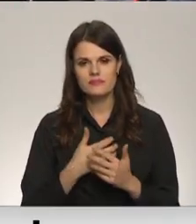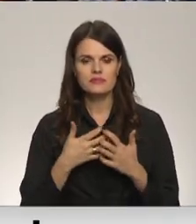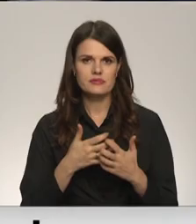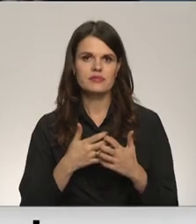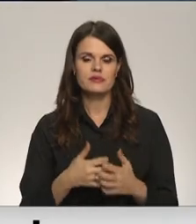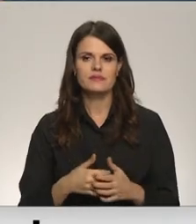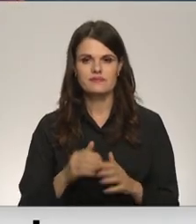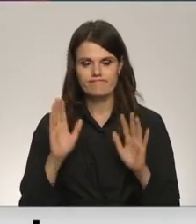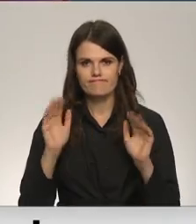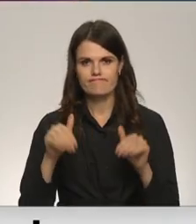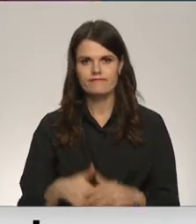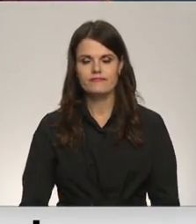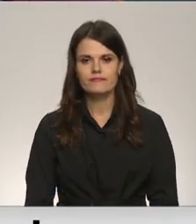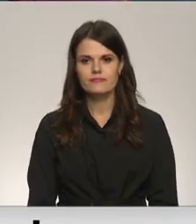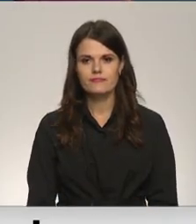Visu labu!